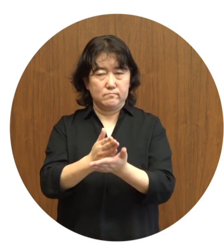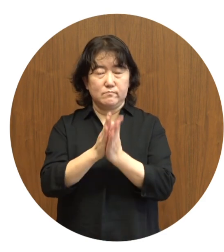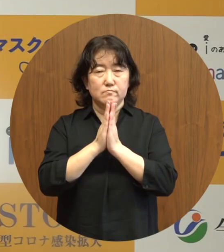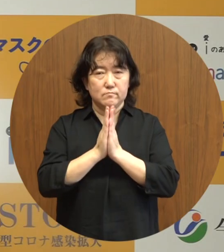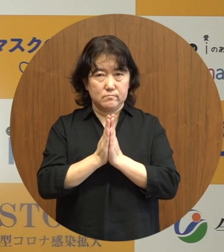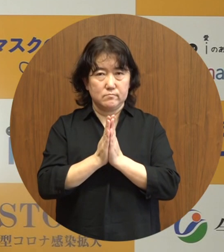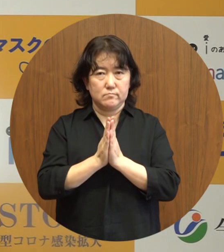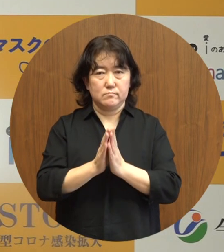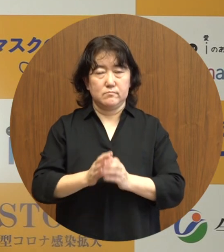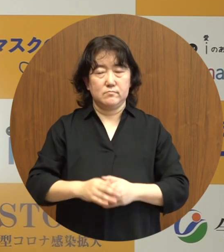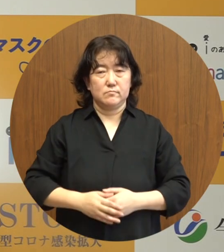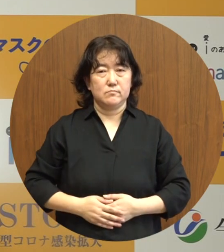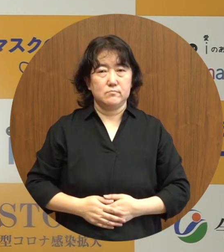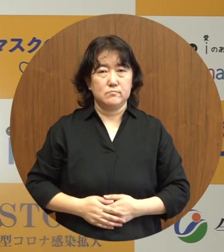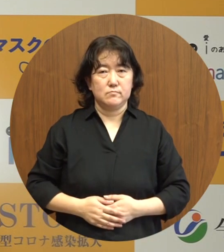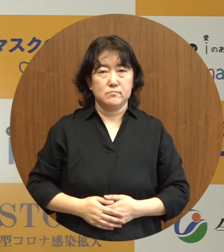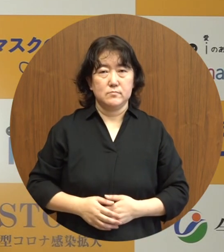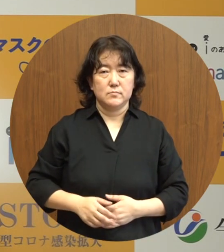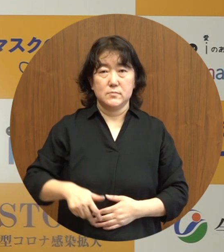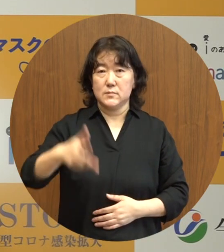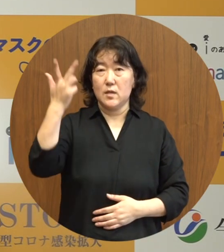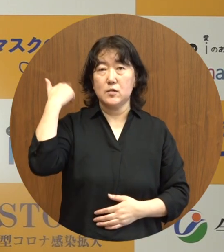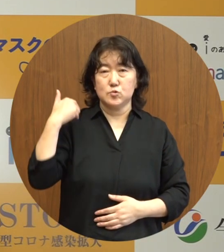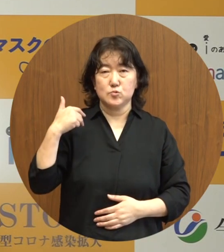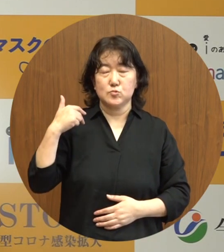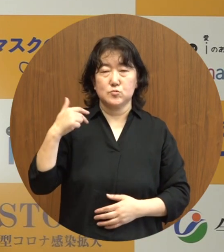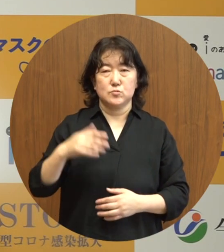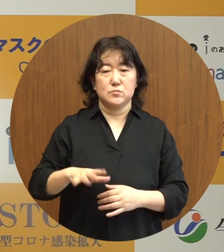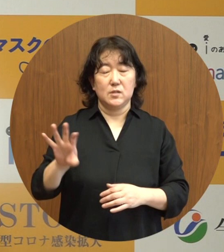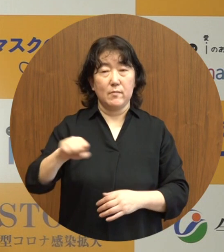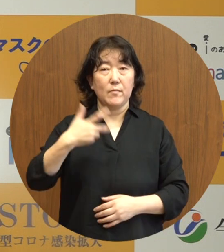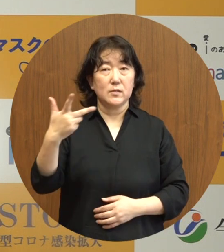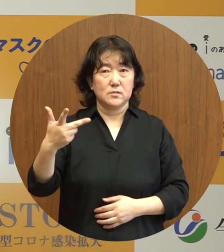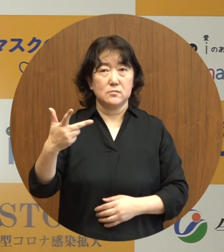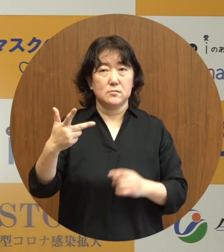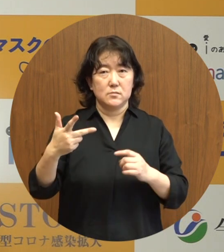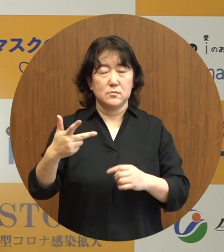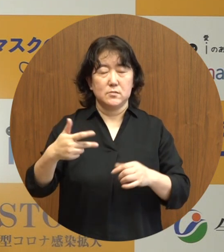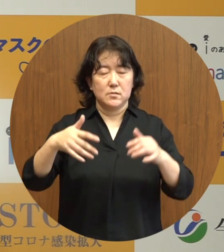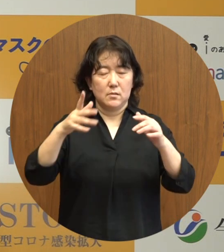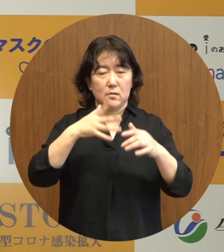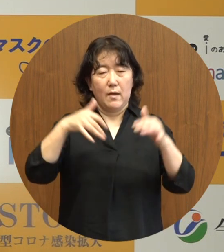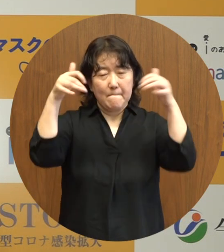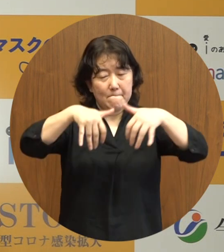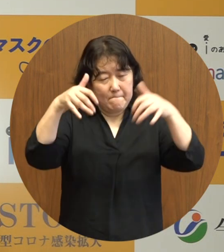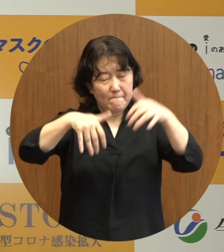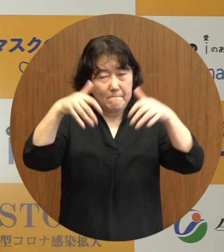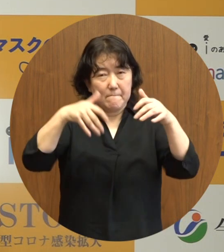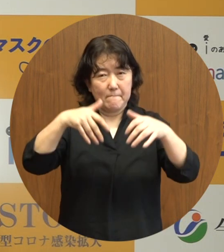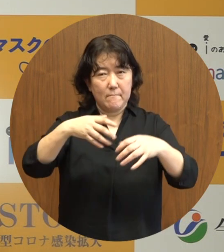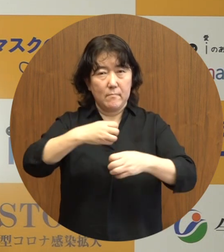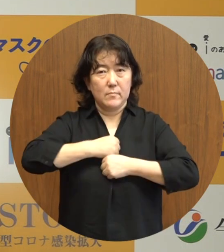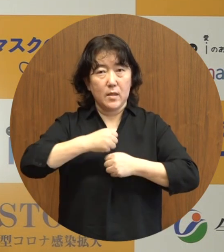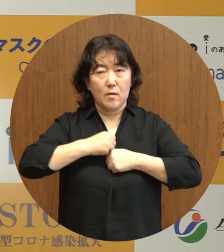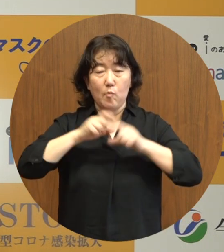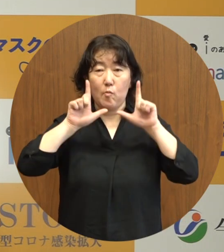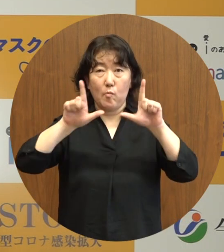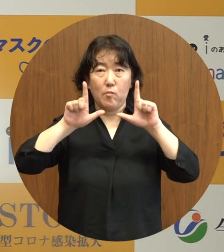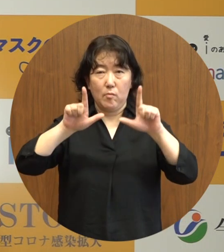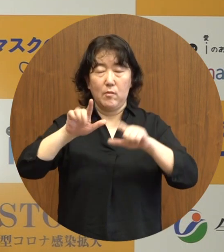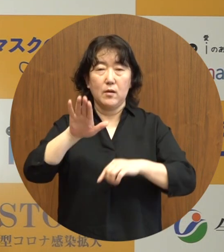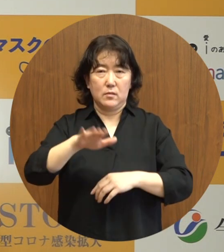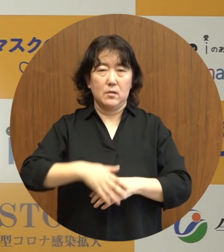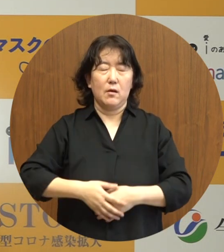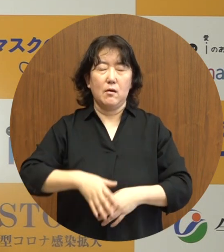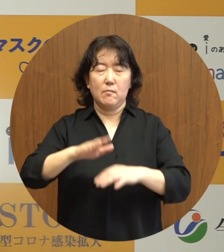します。先週末は本市においても大雨警報が発令されるなど激し